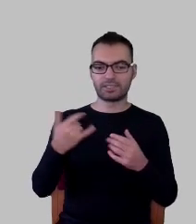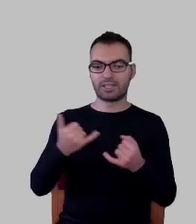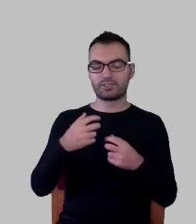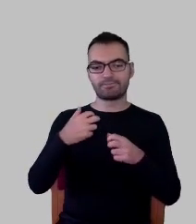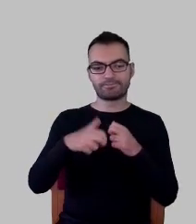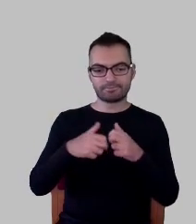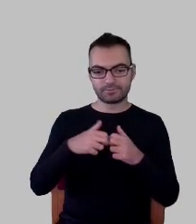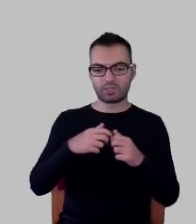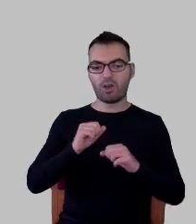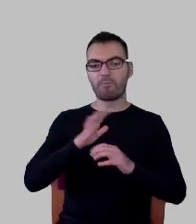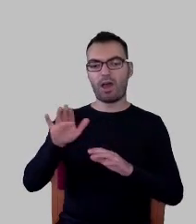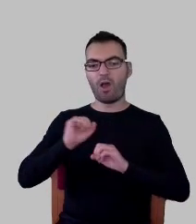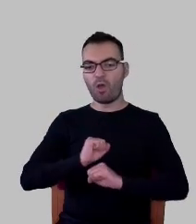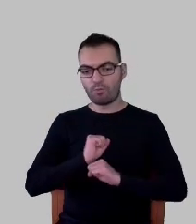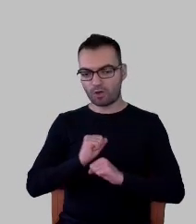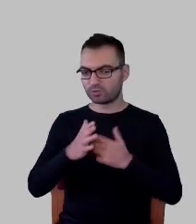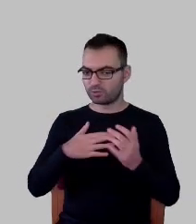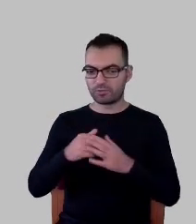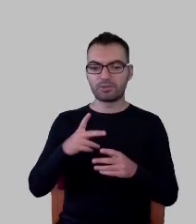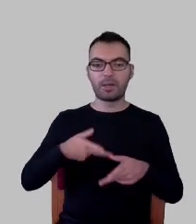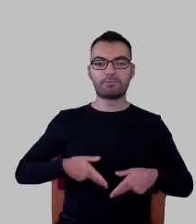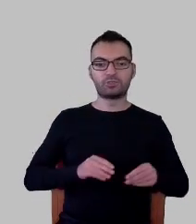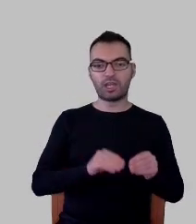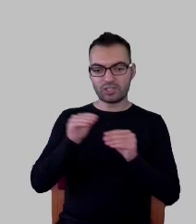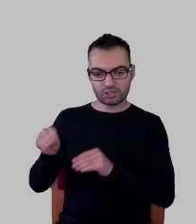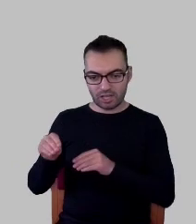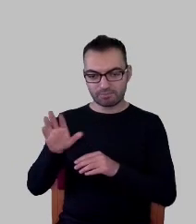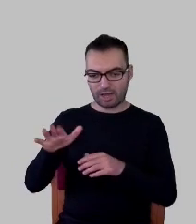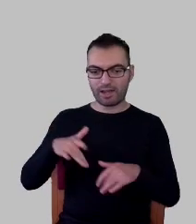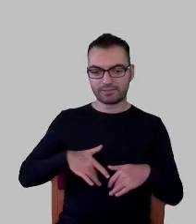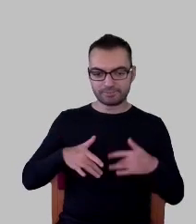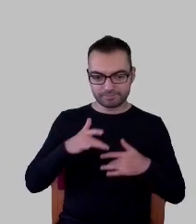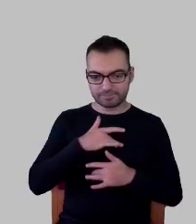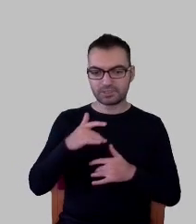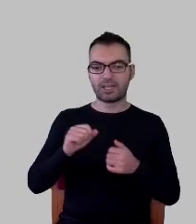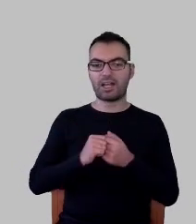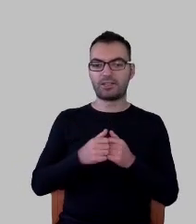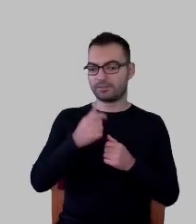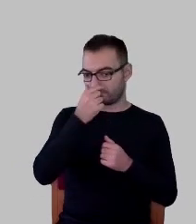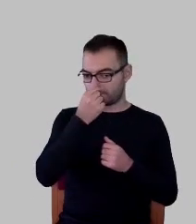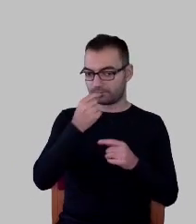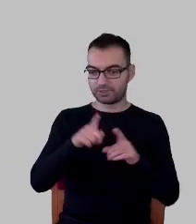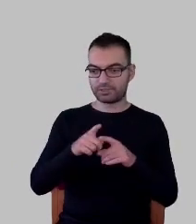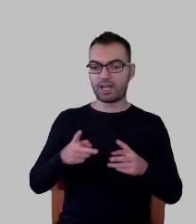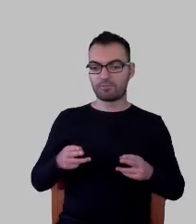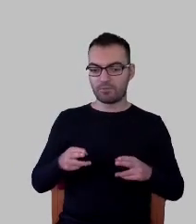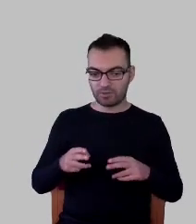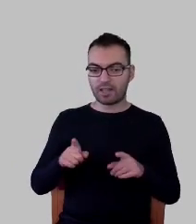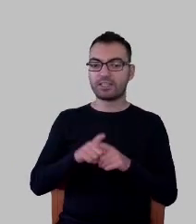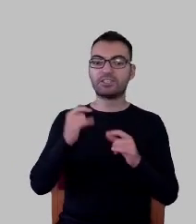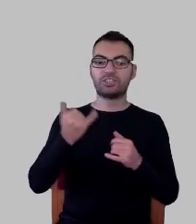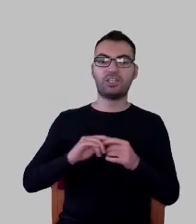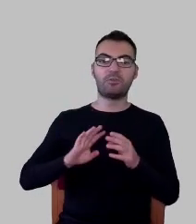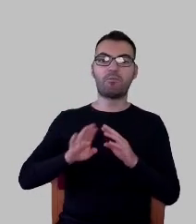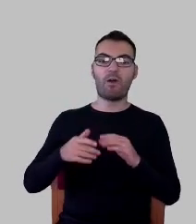zaburzona odporność, tak, dzieci po przeszczepach z chorobami nowotworowymi, ale tu także dzieci po wypadkach,